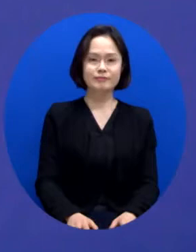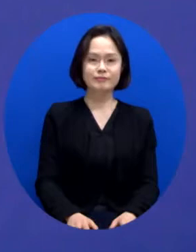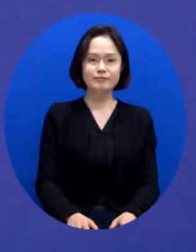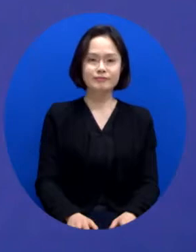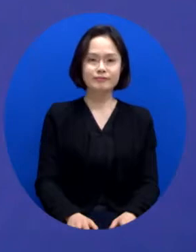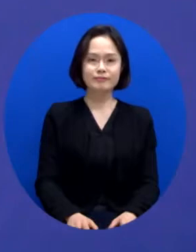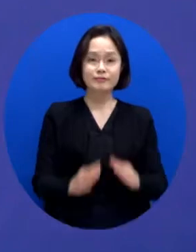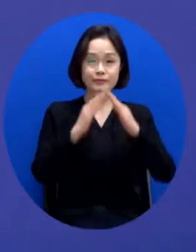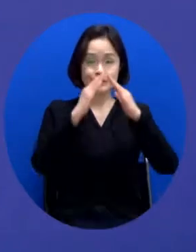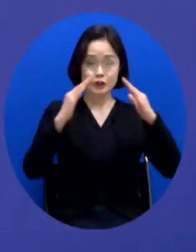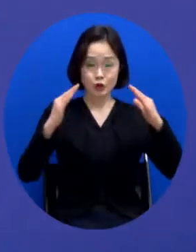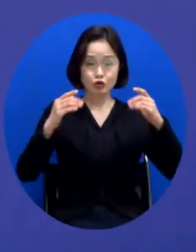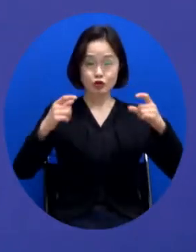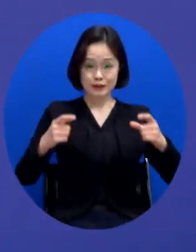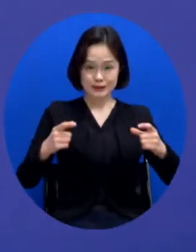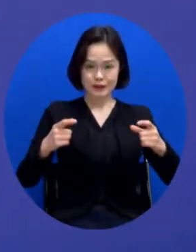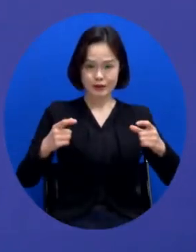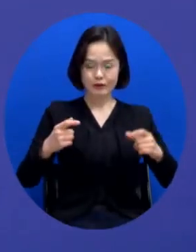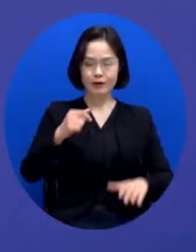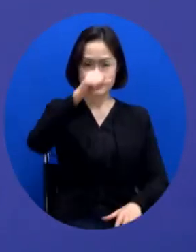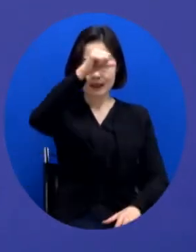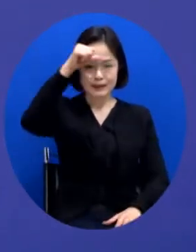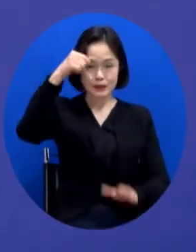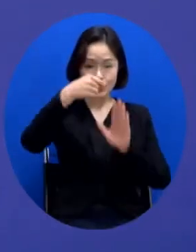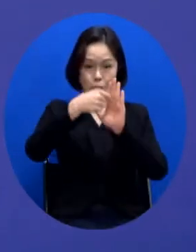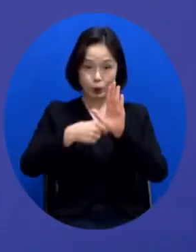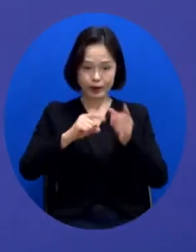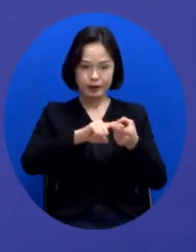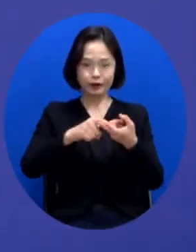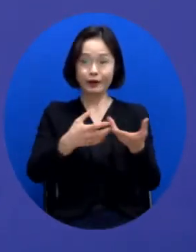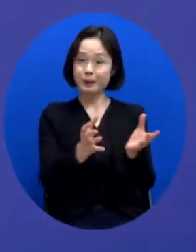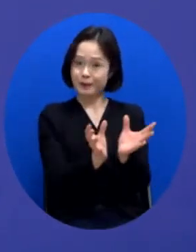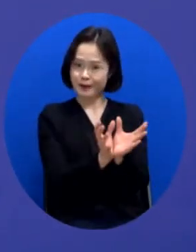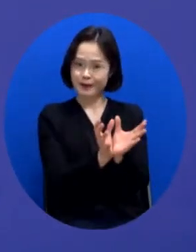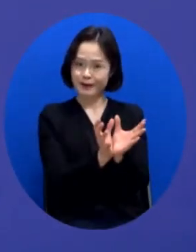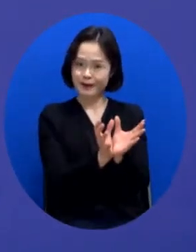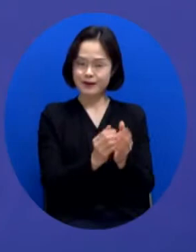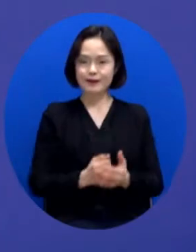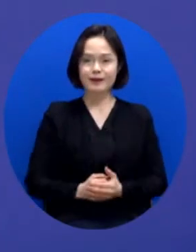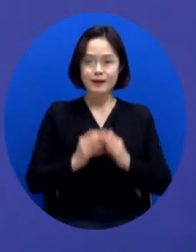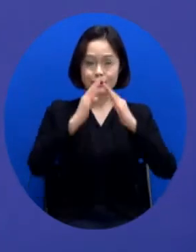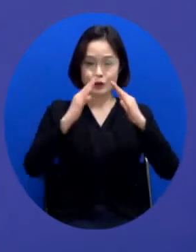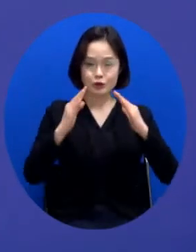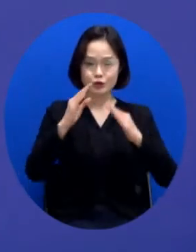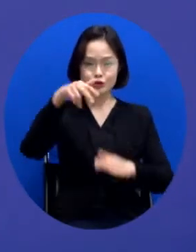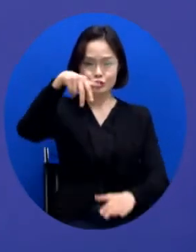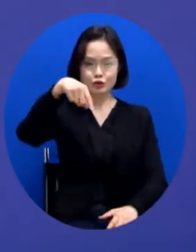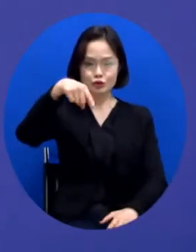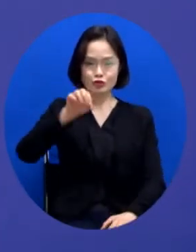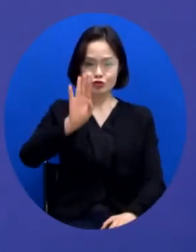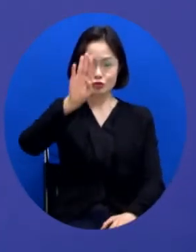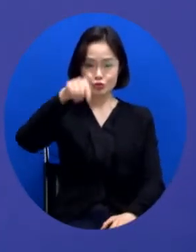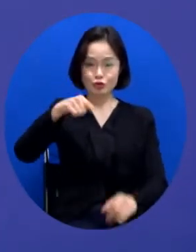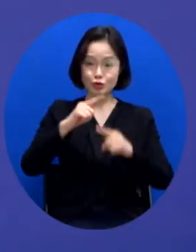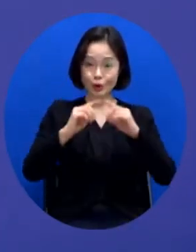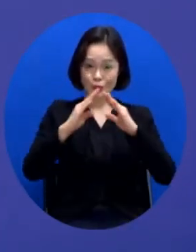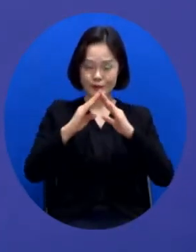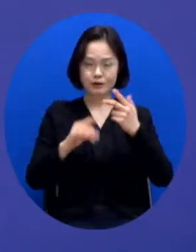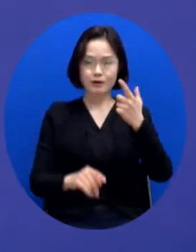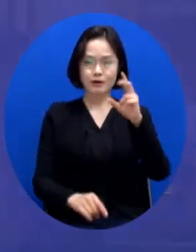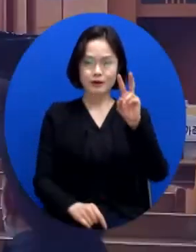전주지역 장로교단 들이 어나 판전 주씨 장로교회 허나 태가 전주 중부 교회에서 이 11월 정기 총회를